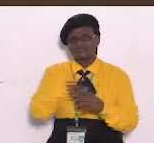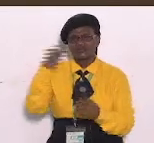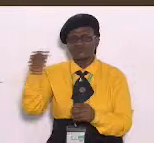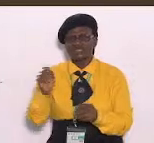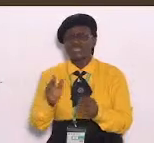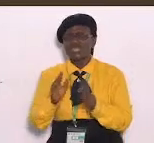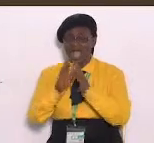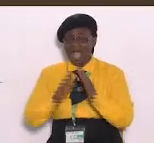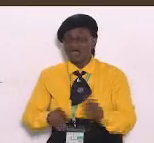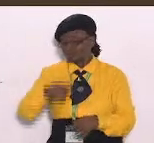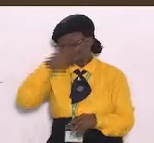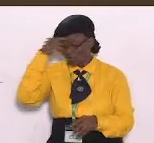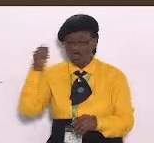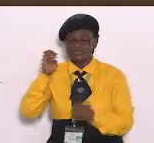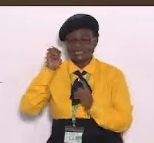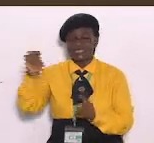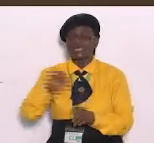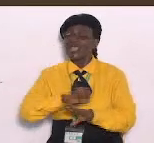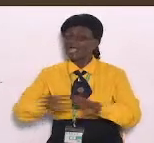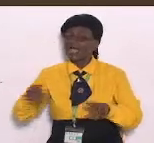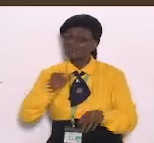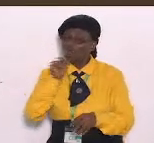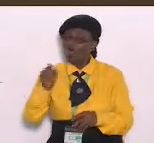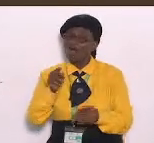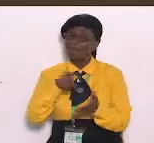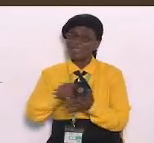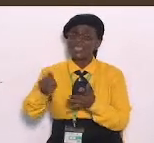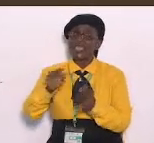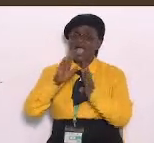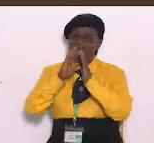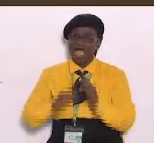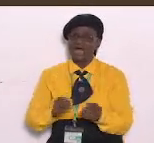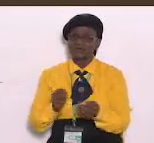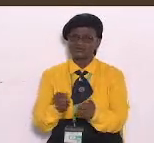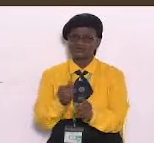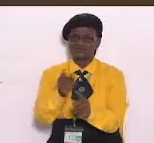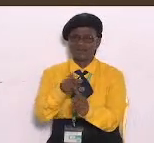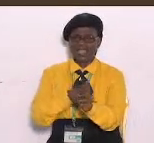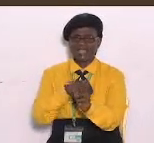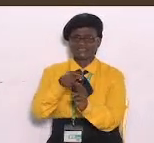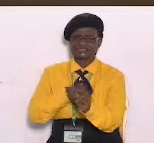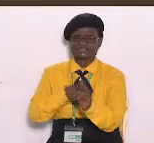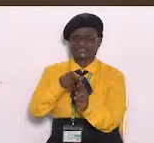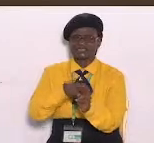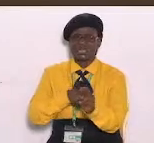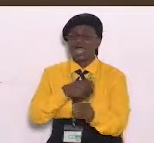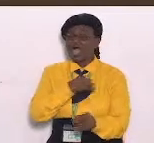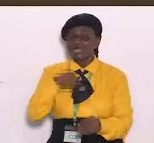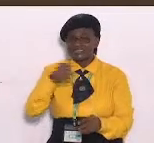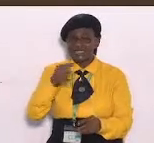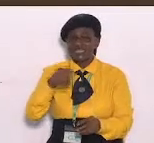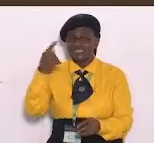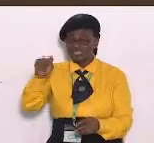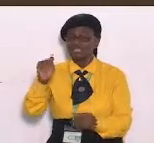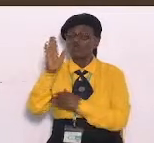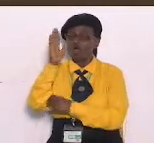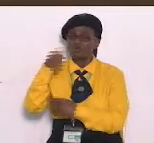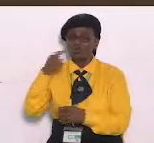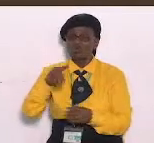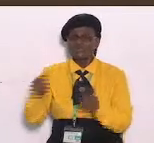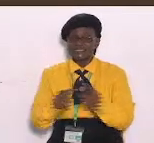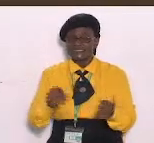Saint-Esprit en ce moment ce bagage était jeté sur la rue parce qu'il n'a pas pas pu